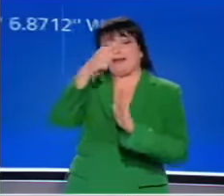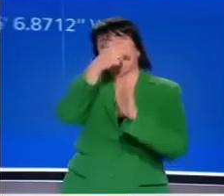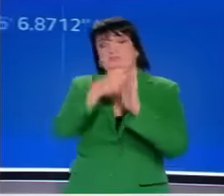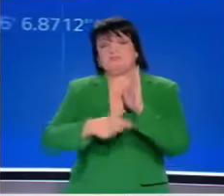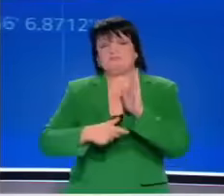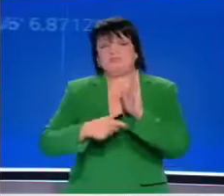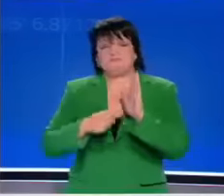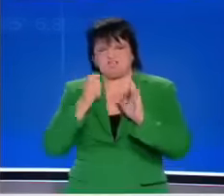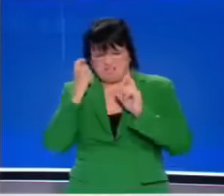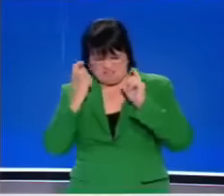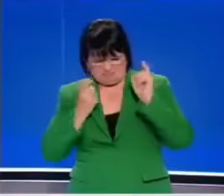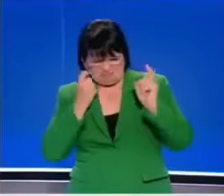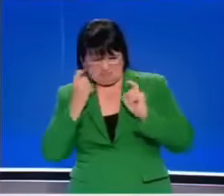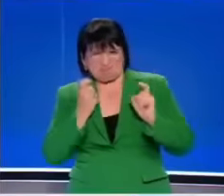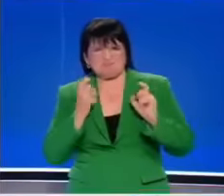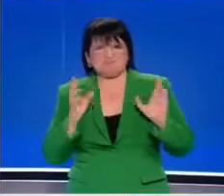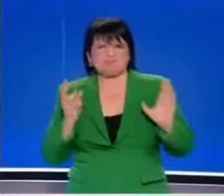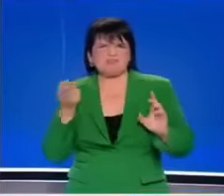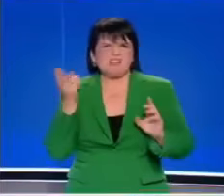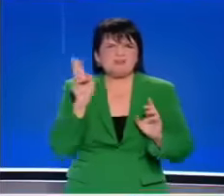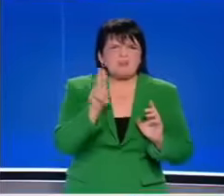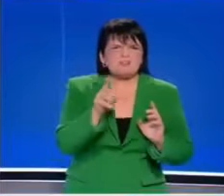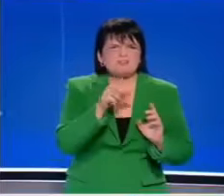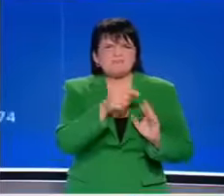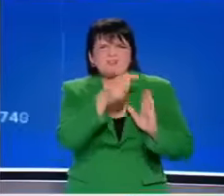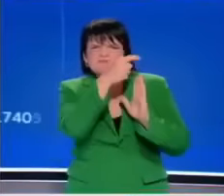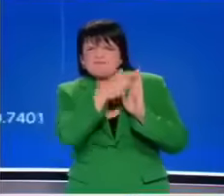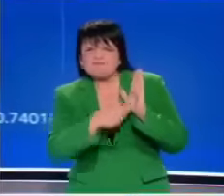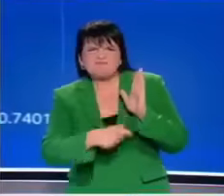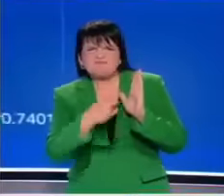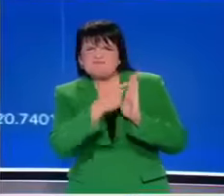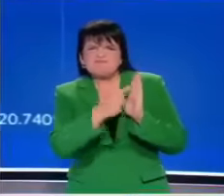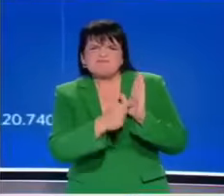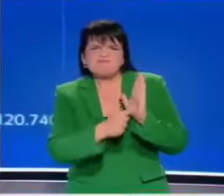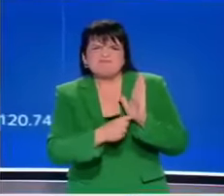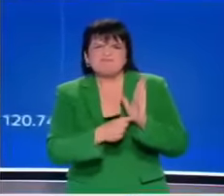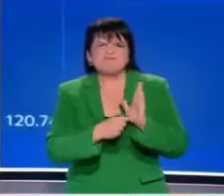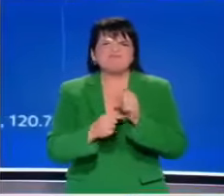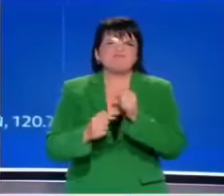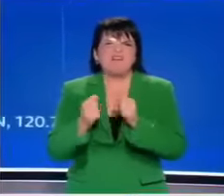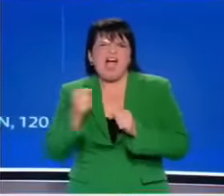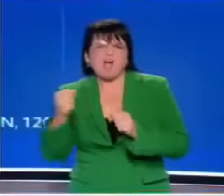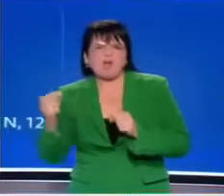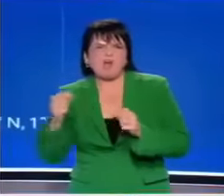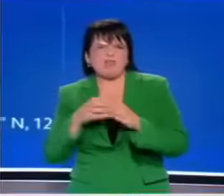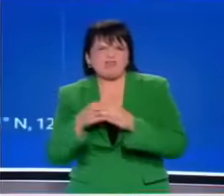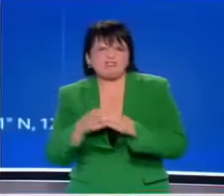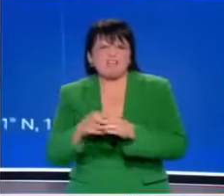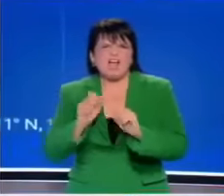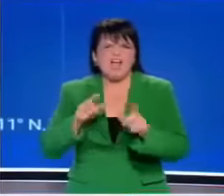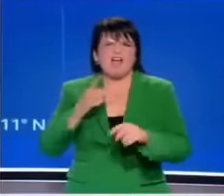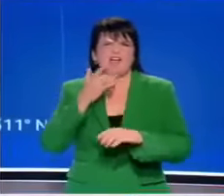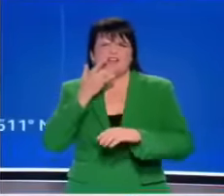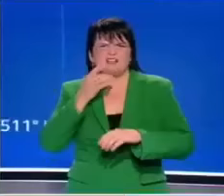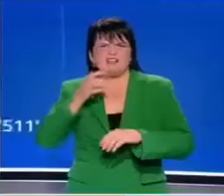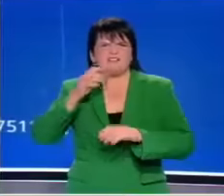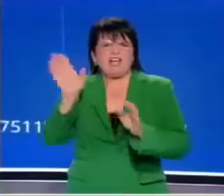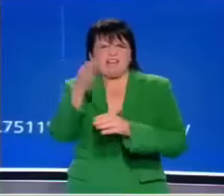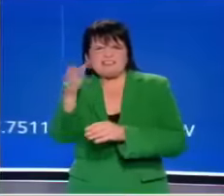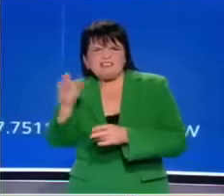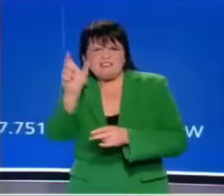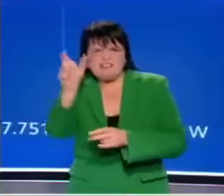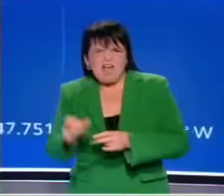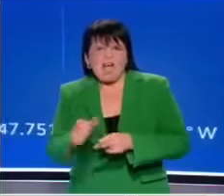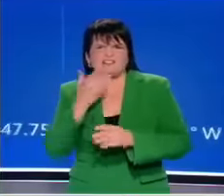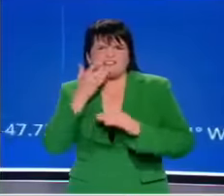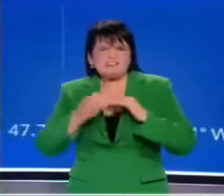αντιφατικών υ υποψηφιοτήτων μέσα στις οποίες υπάρχουν ακροδεξιά συνθήματα εμνε του κασιδιάρη σκοτώσατε όλοι